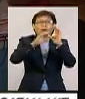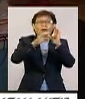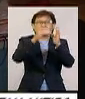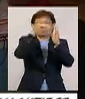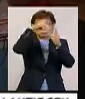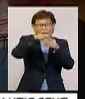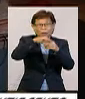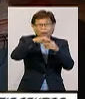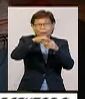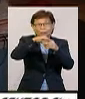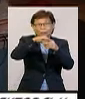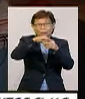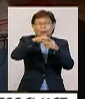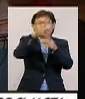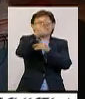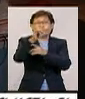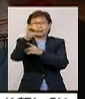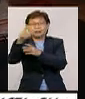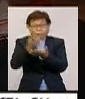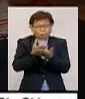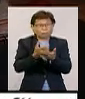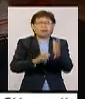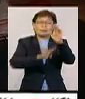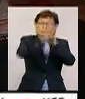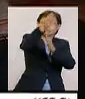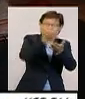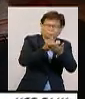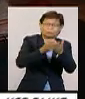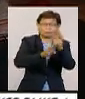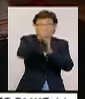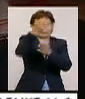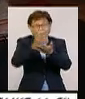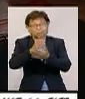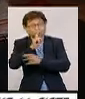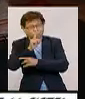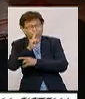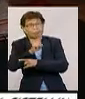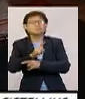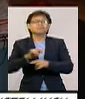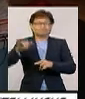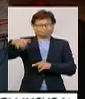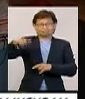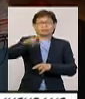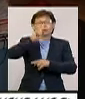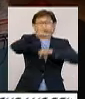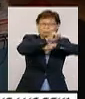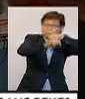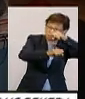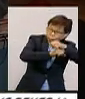kasih. Pembangunan ekonomi sebenarnya memang tak dapat dinafikan